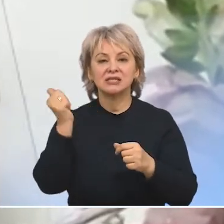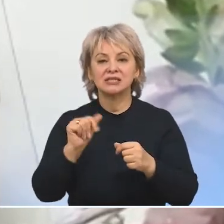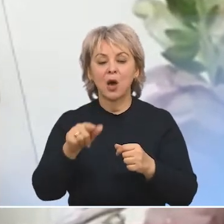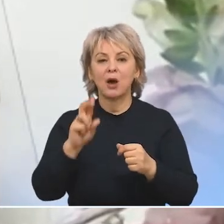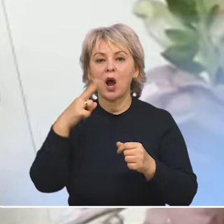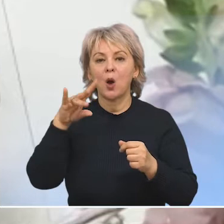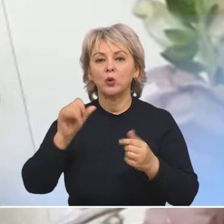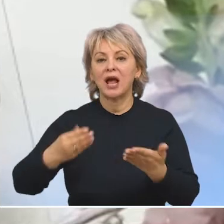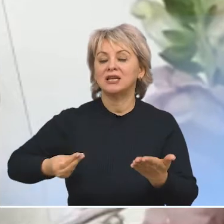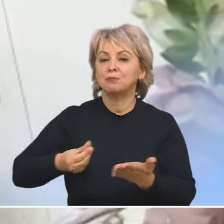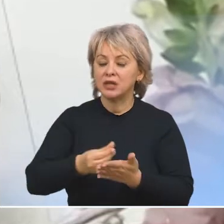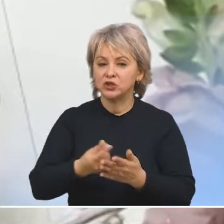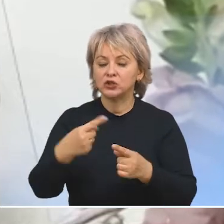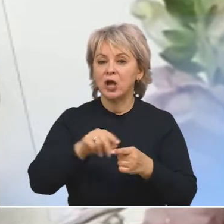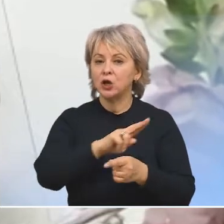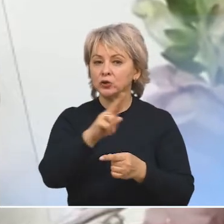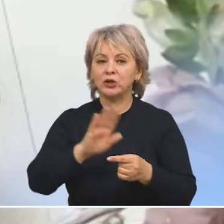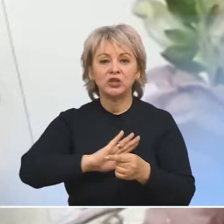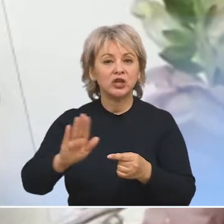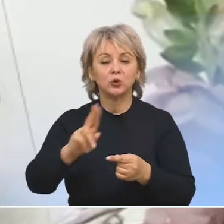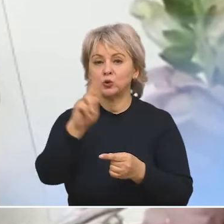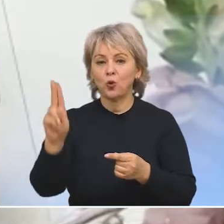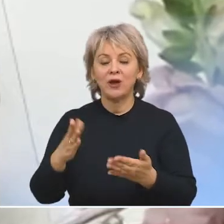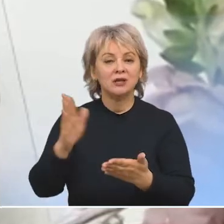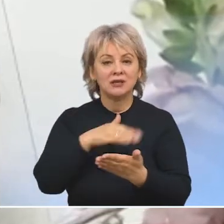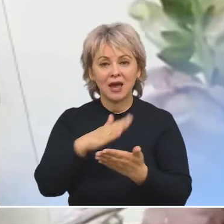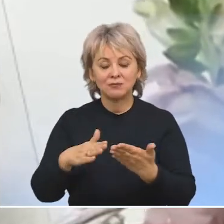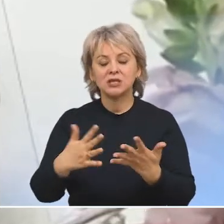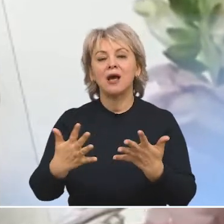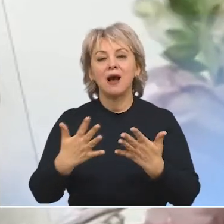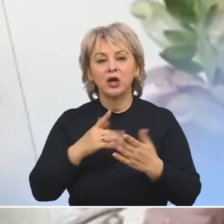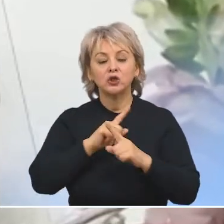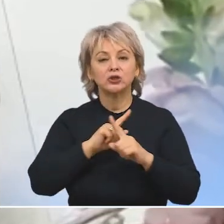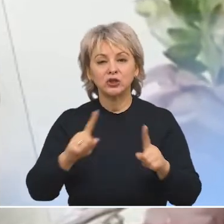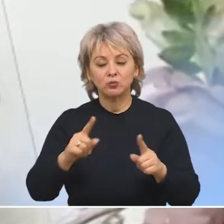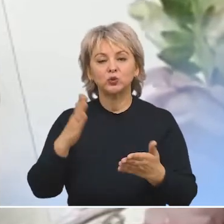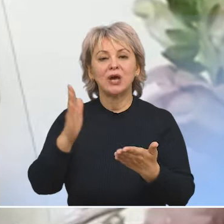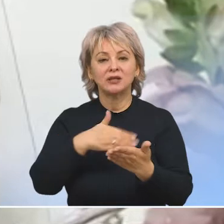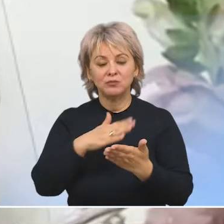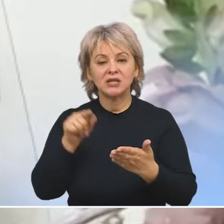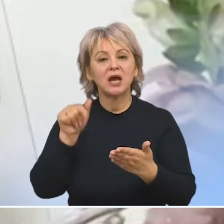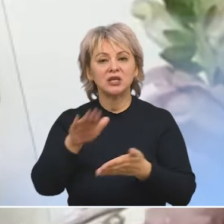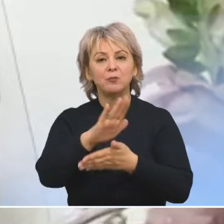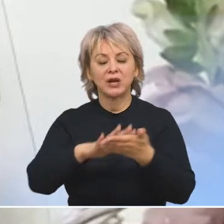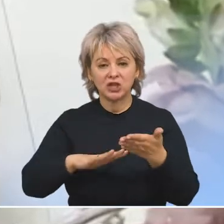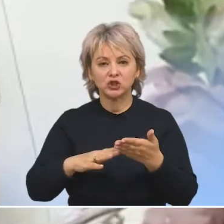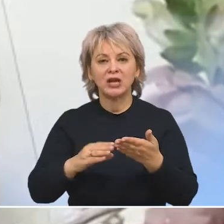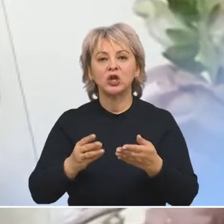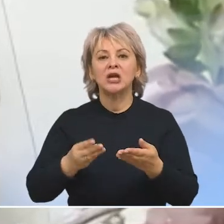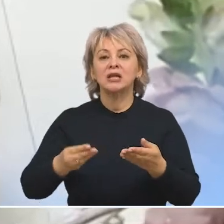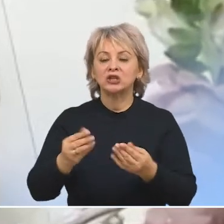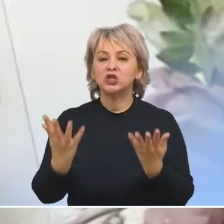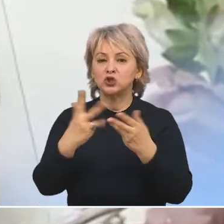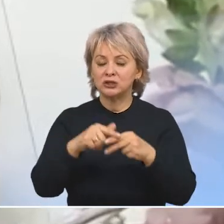самые коммунальные платежи, которые никто не отменил. И, конечно, они не будут отменены. Они продолжают